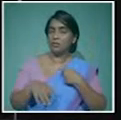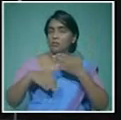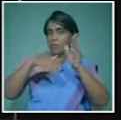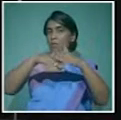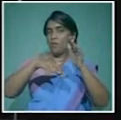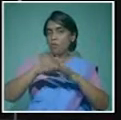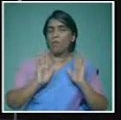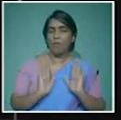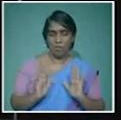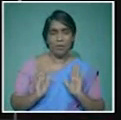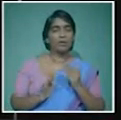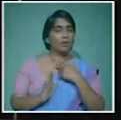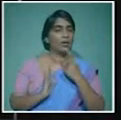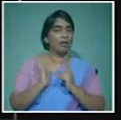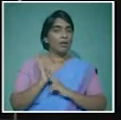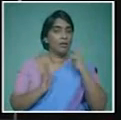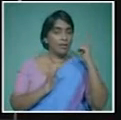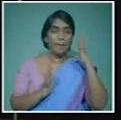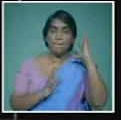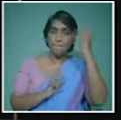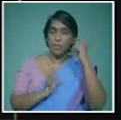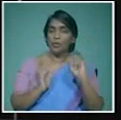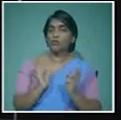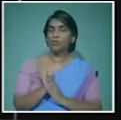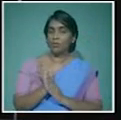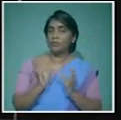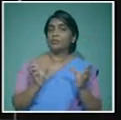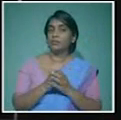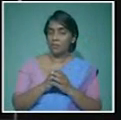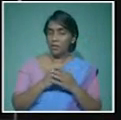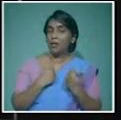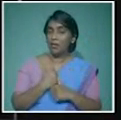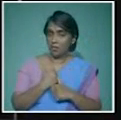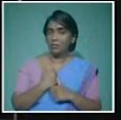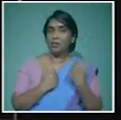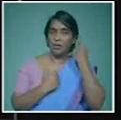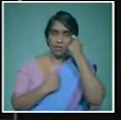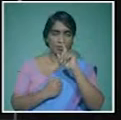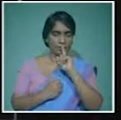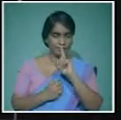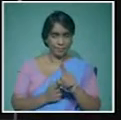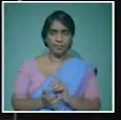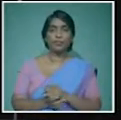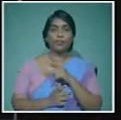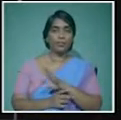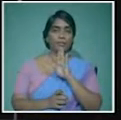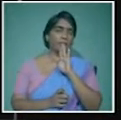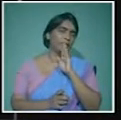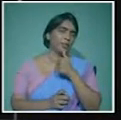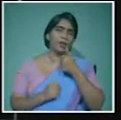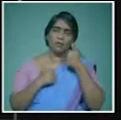දෙන්න අවශ්‍යයි. ජාතික ඵලදායිතා කොමිසන් සභාවක් පිහිටුවීමටද යෝජනා කරලා තියෙනවා. එයා